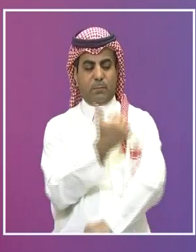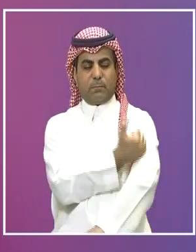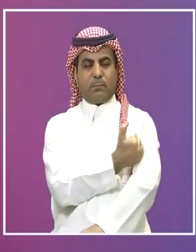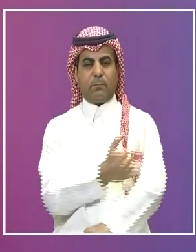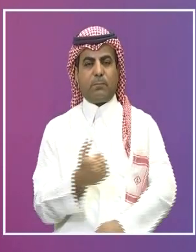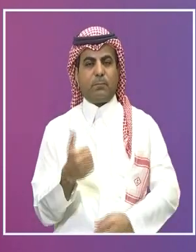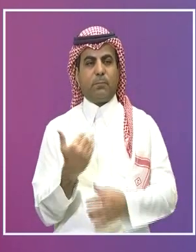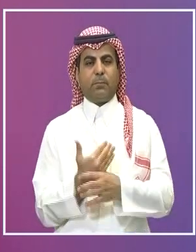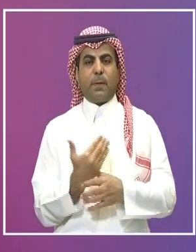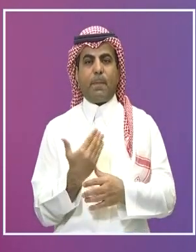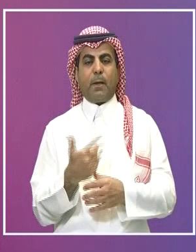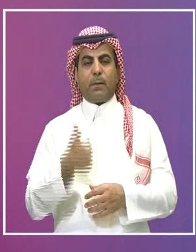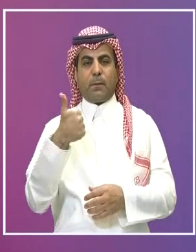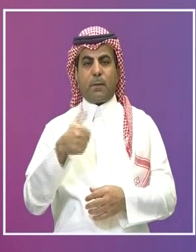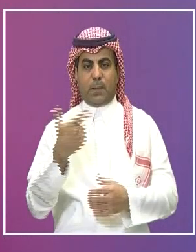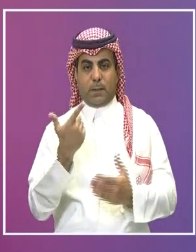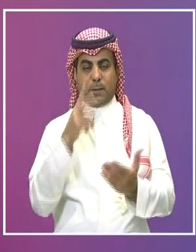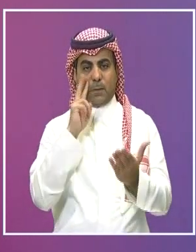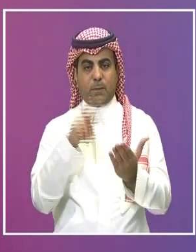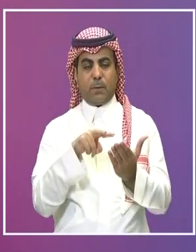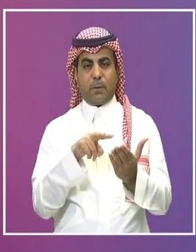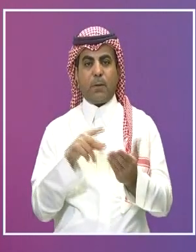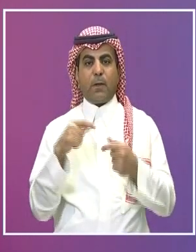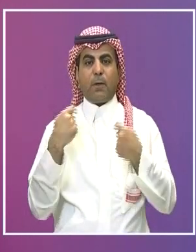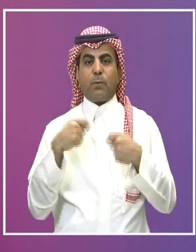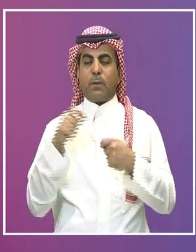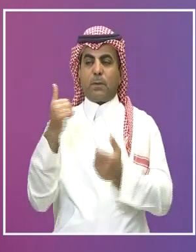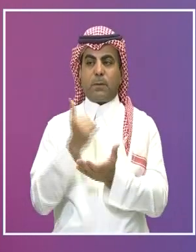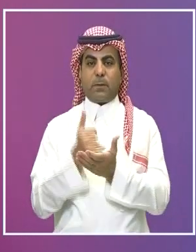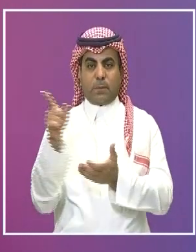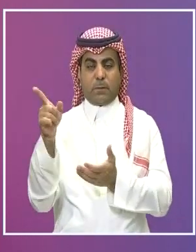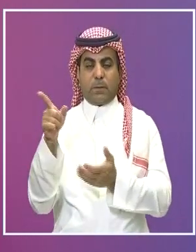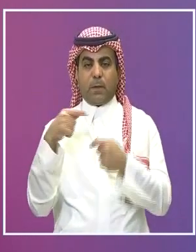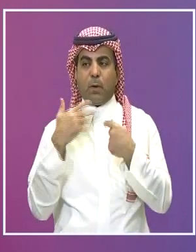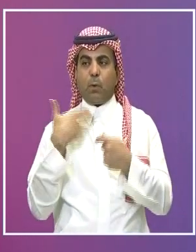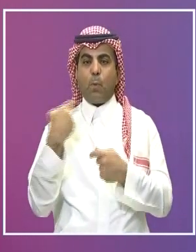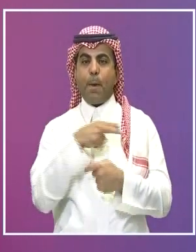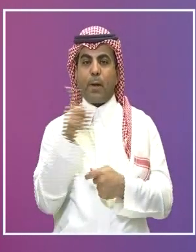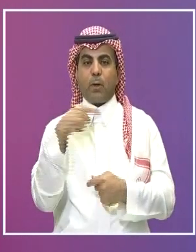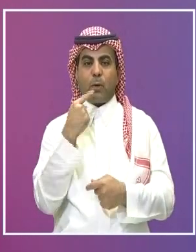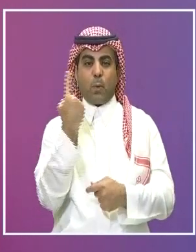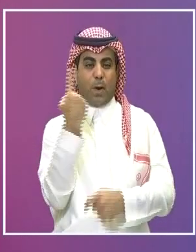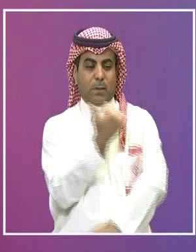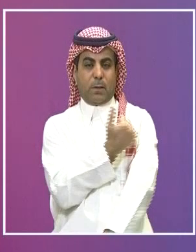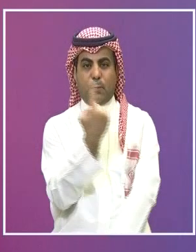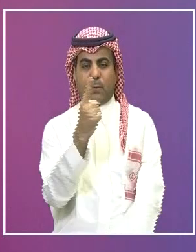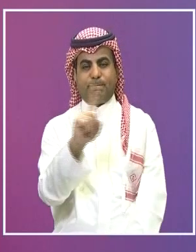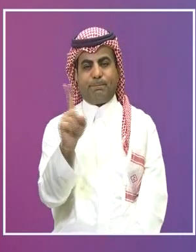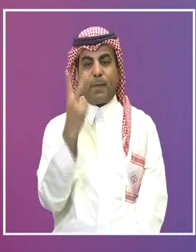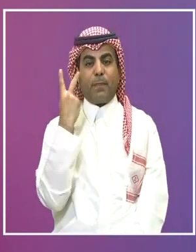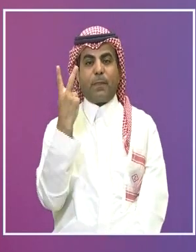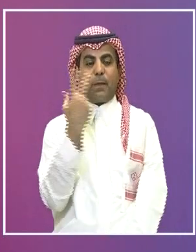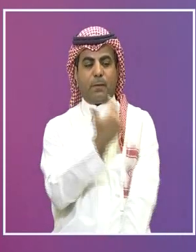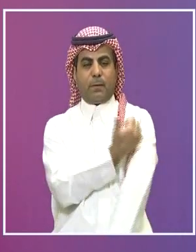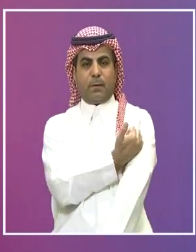الجرعة الأولى، حيث تشير التقارير الصادرة من الجهات المعنية إلى أن جرعة واحدة غير كافية لمواجهة